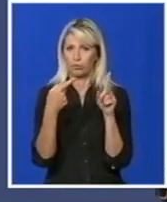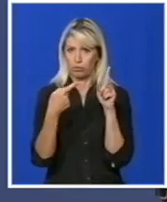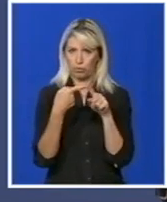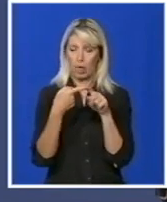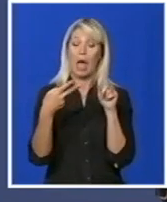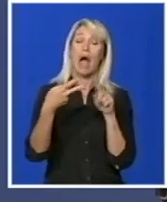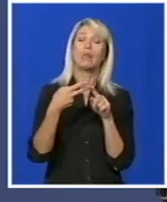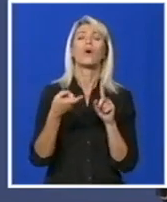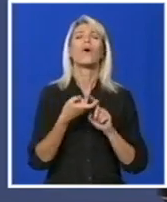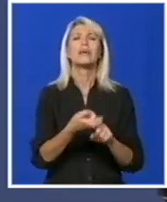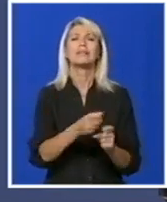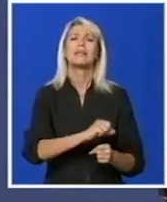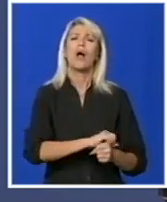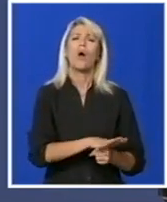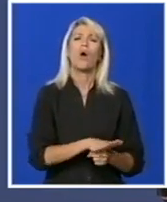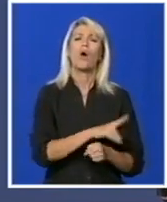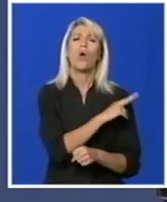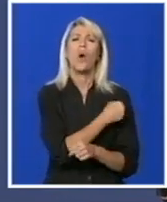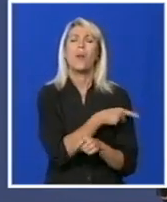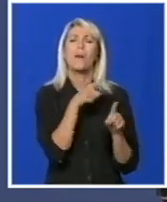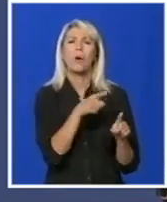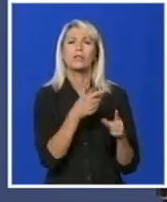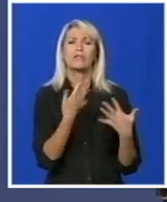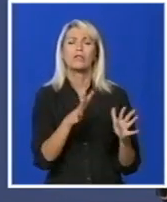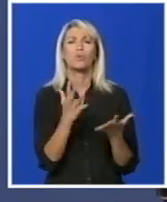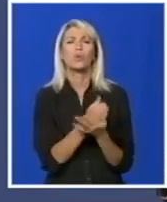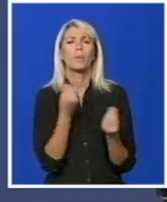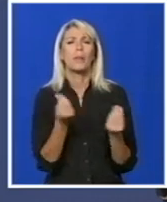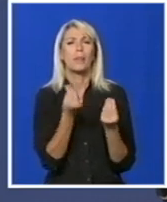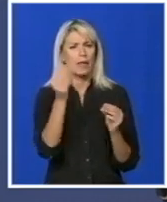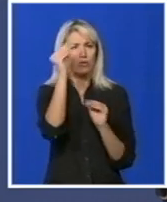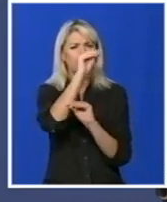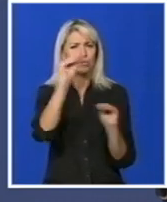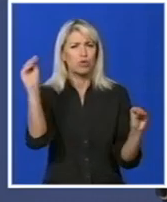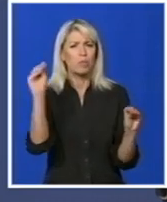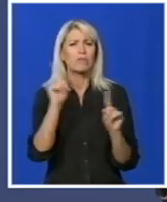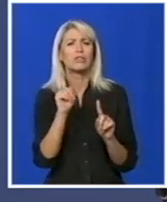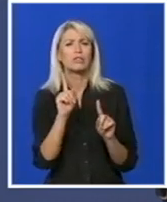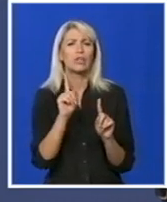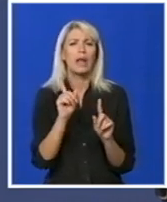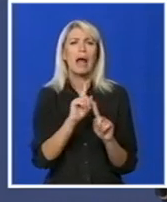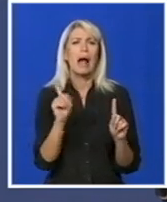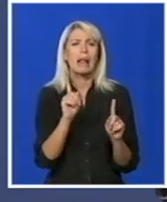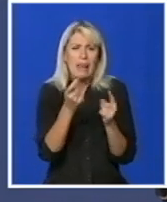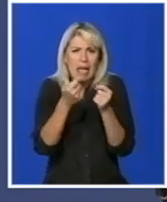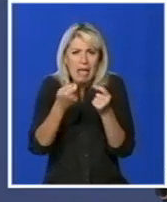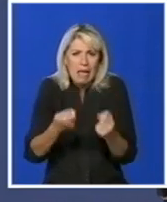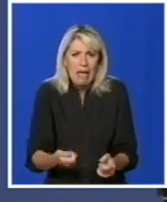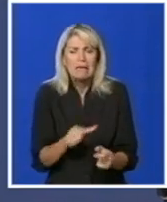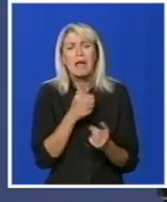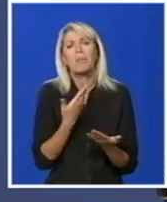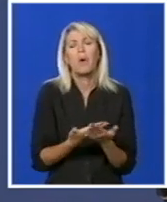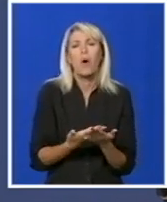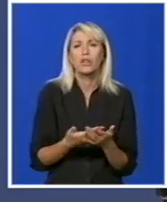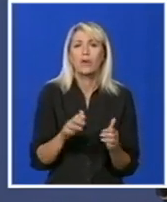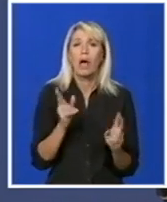smo prethodnih dana neka načelna obaveštenja o tome, ali ne detaljna. Možete nam objasniti kako će tačno one raditi, u smislu da